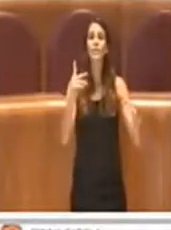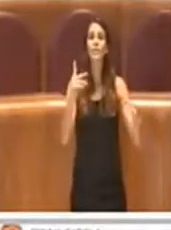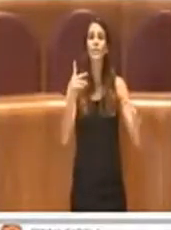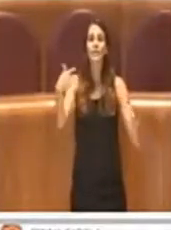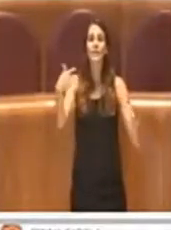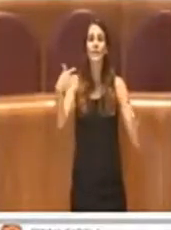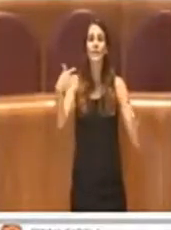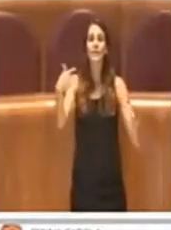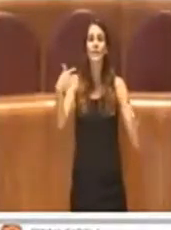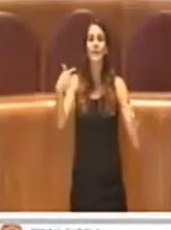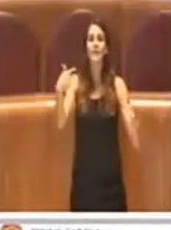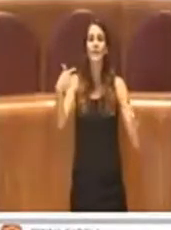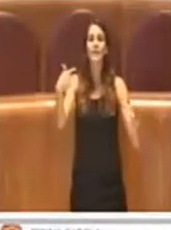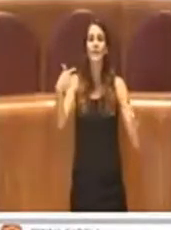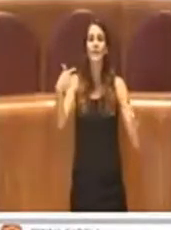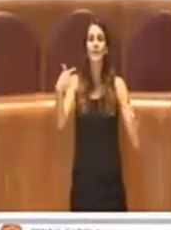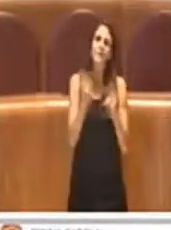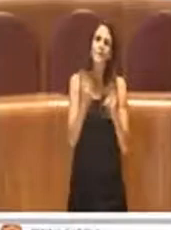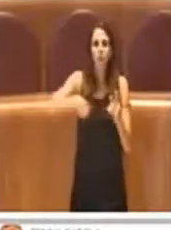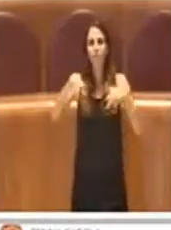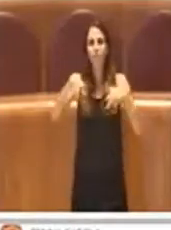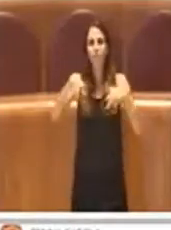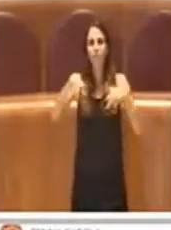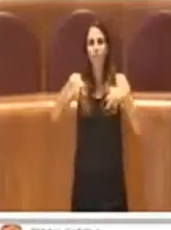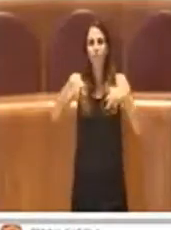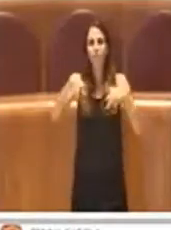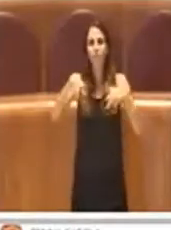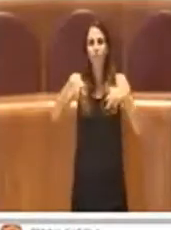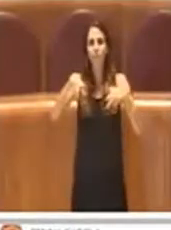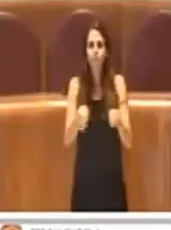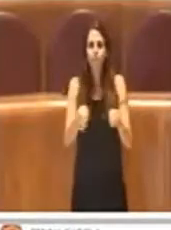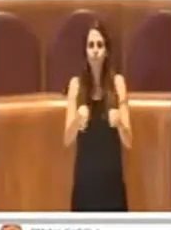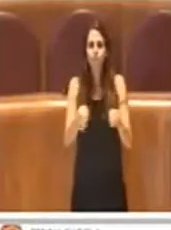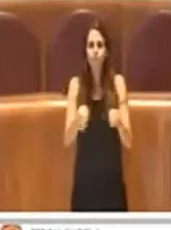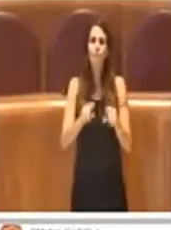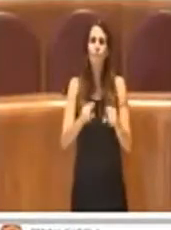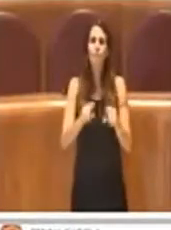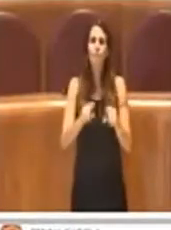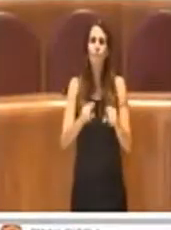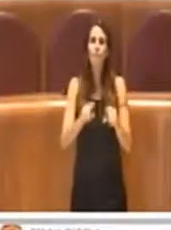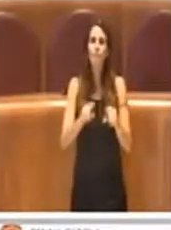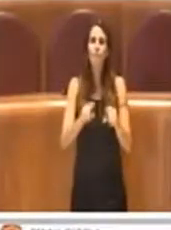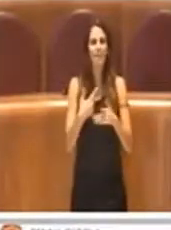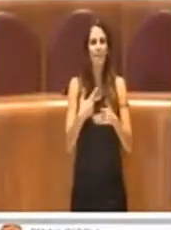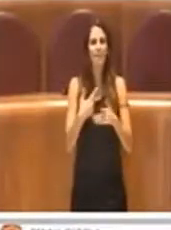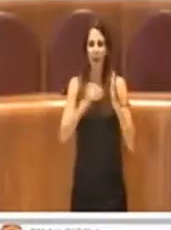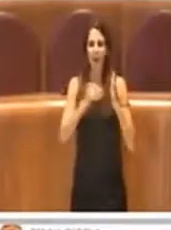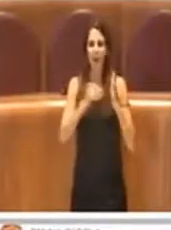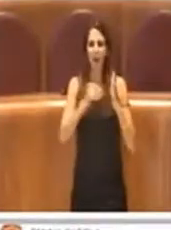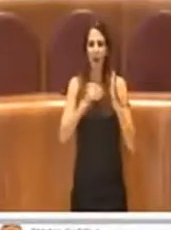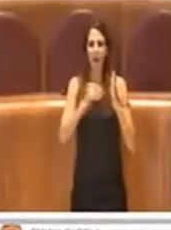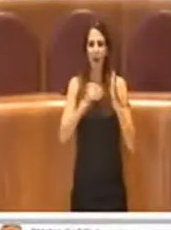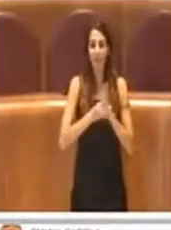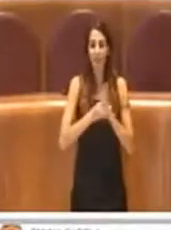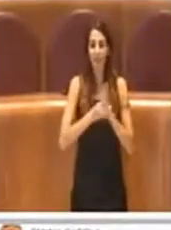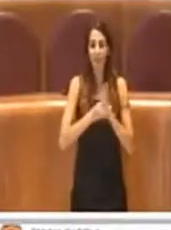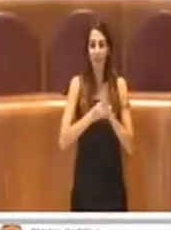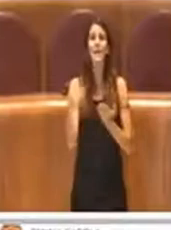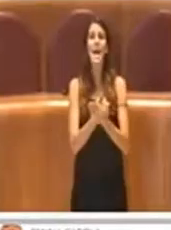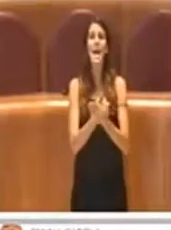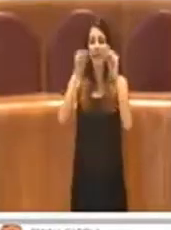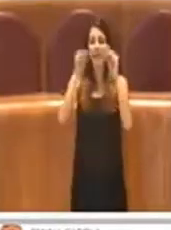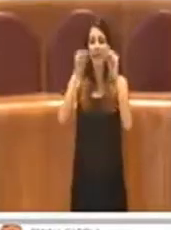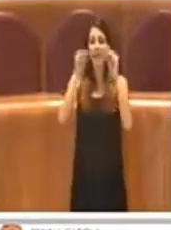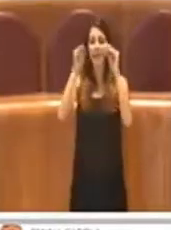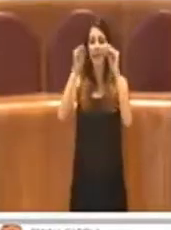naturalmente questo è un po' ridondante, ma è giusto che sia ben chiarito all'interno della delibera. Evitare insediamenti all'interno di vincoli